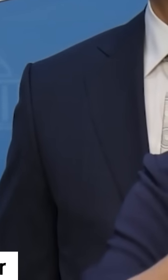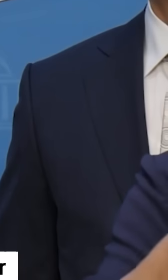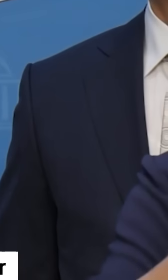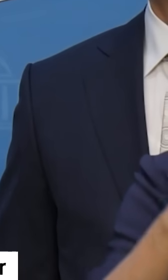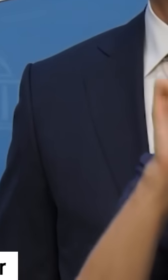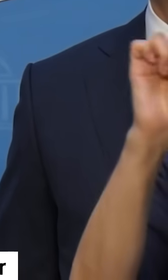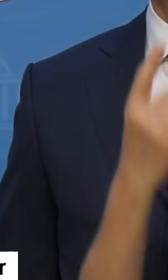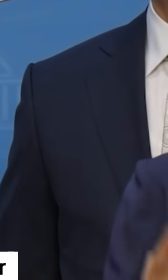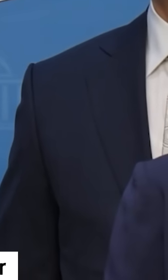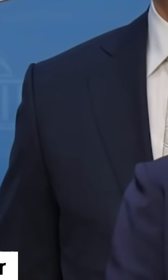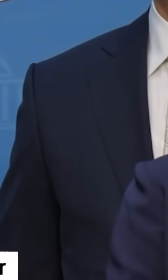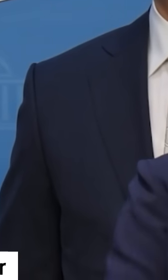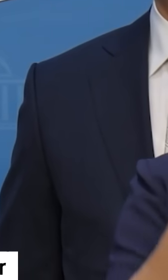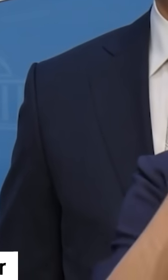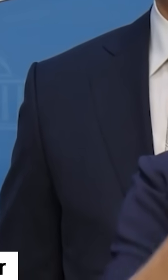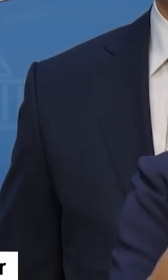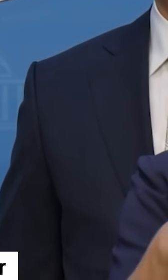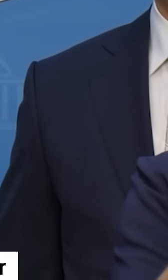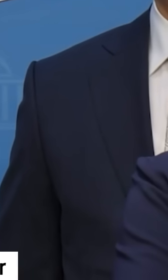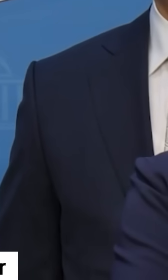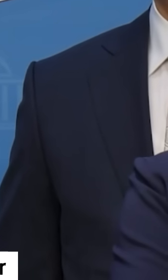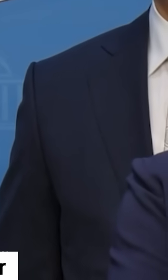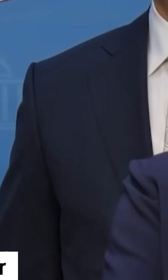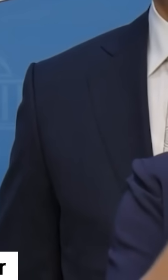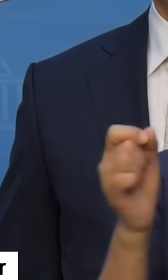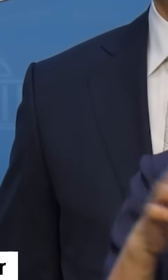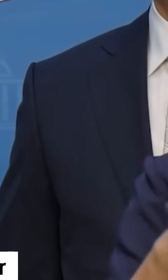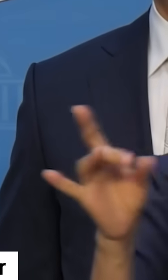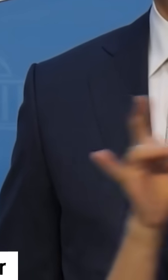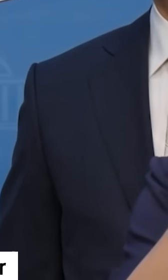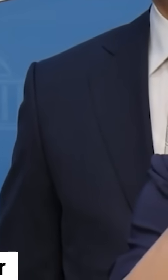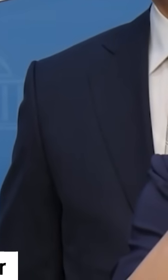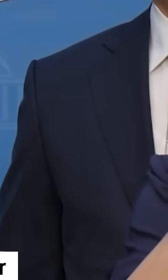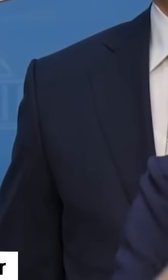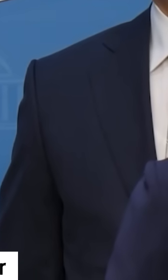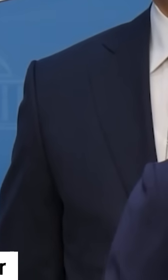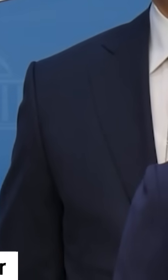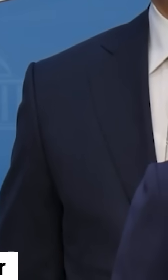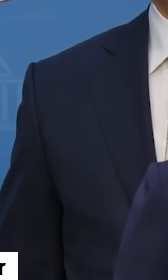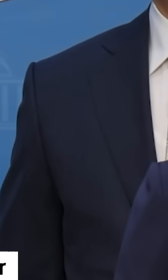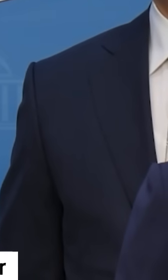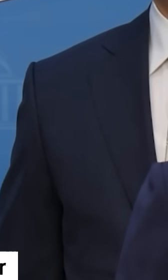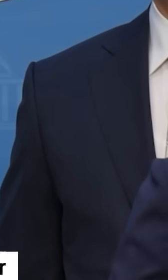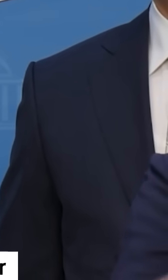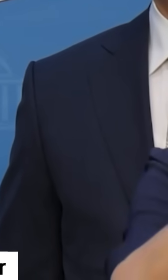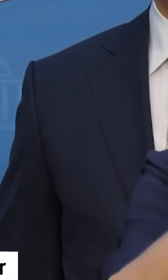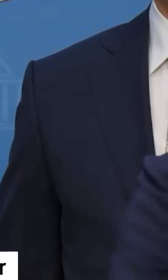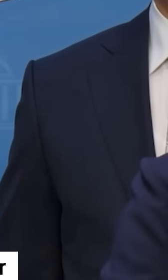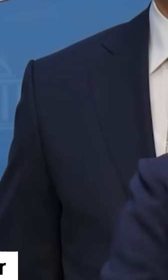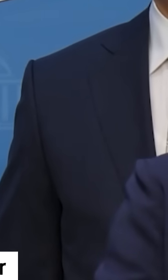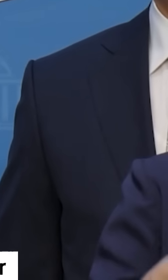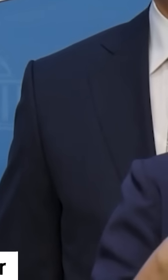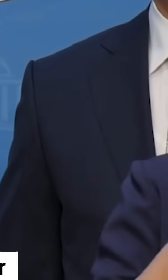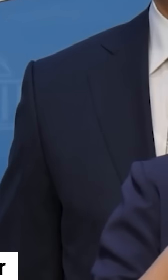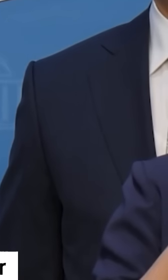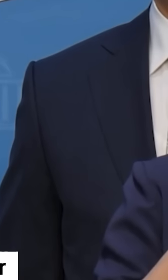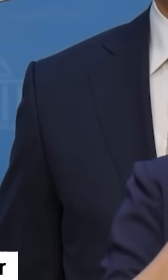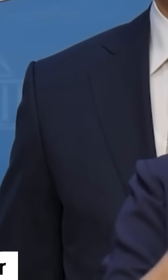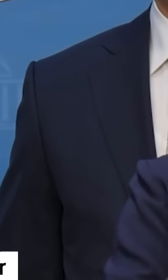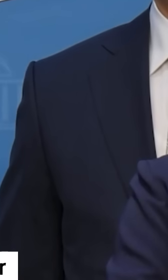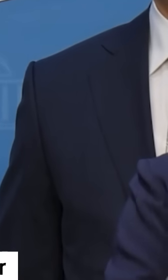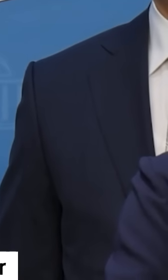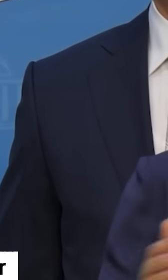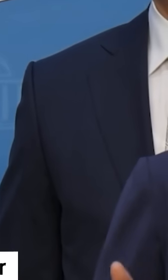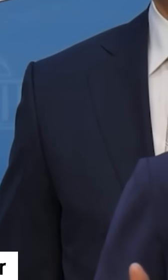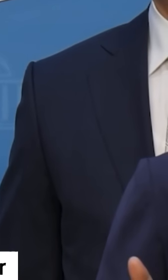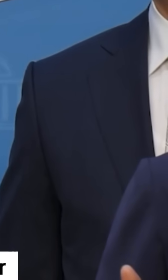등 살아남기 위한 모든 선택을 불사하고 있지만 계속되는 공포 마케팅,